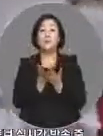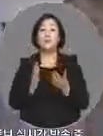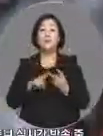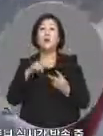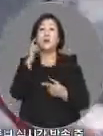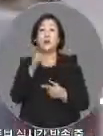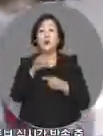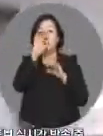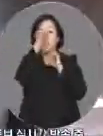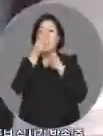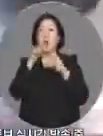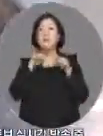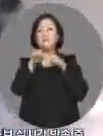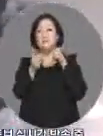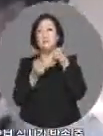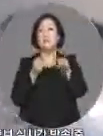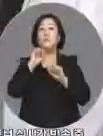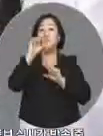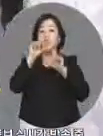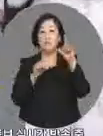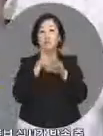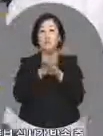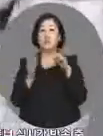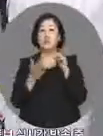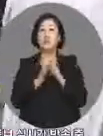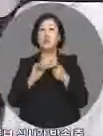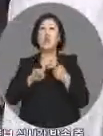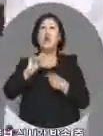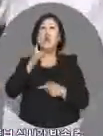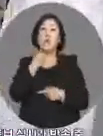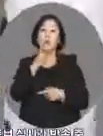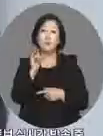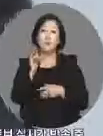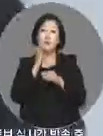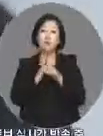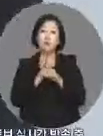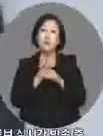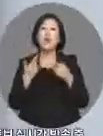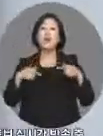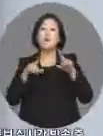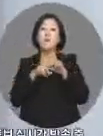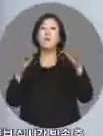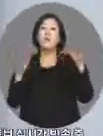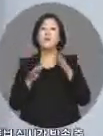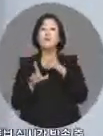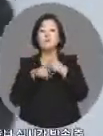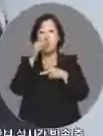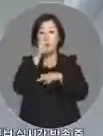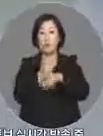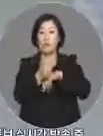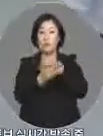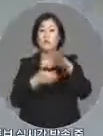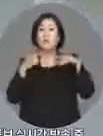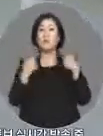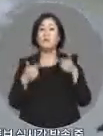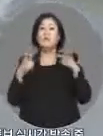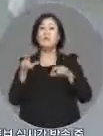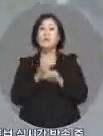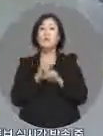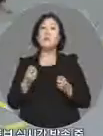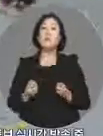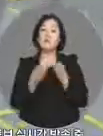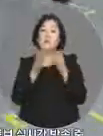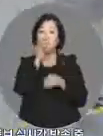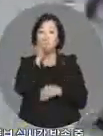합니다. 꿈나무 100명이 모인 흔한 태권도장이지만 매년 연말마다 잊지 않고 챙기는 특별한 행사가